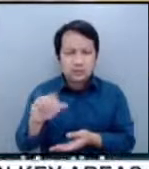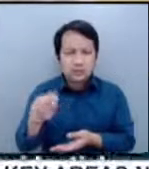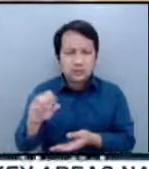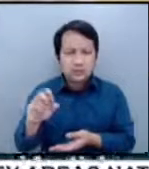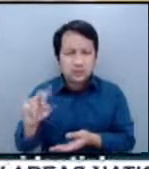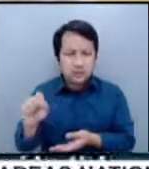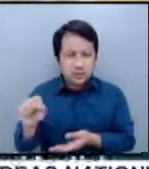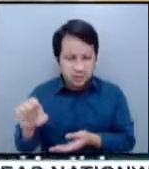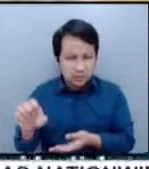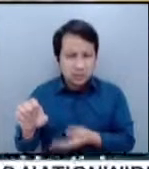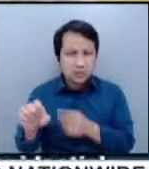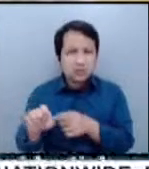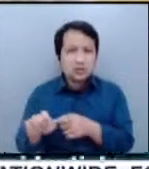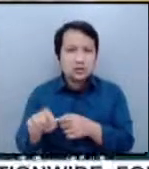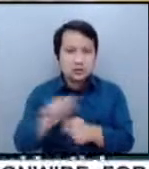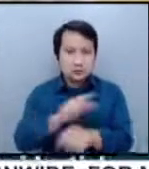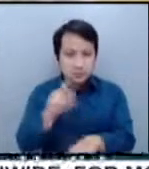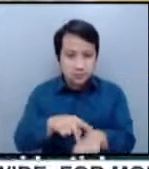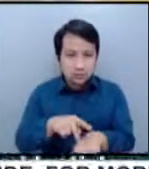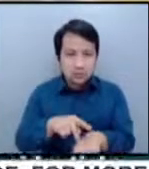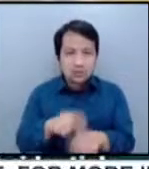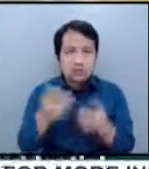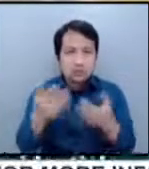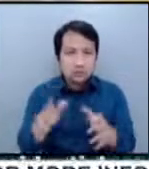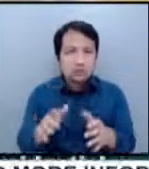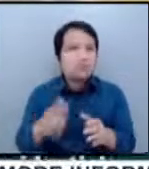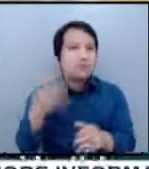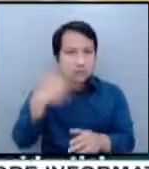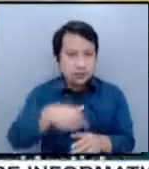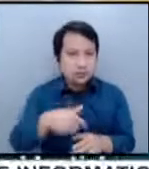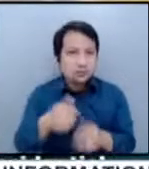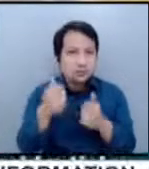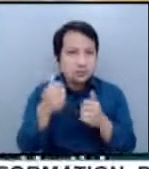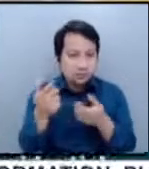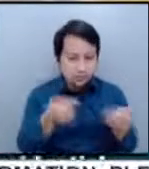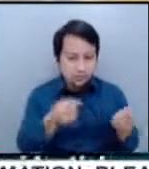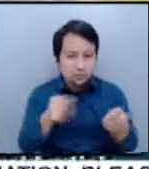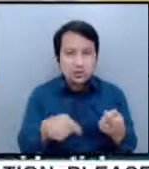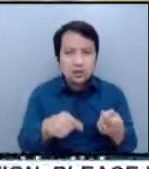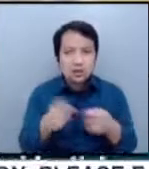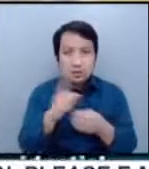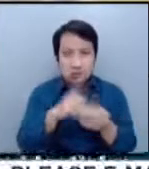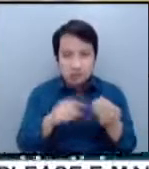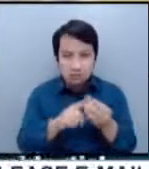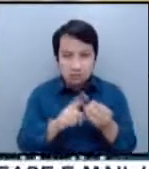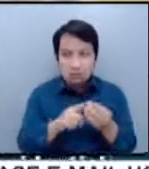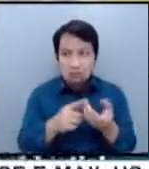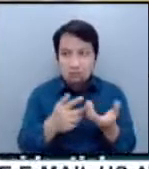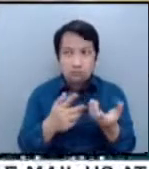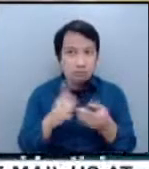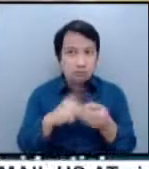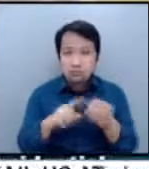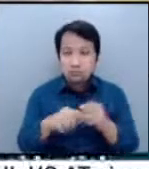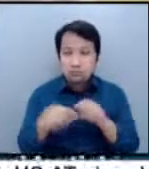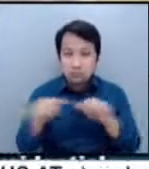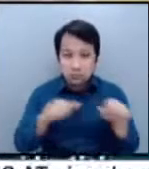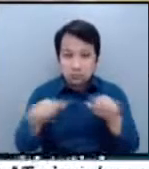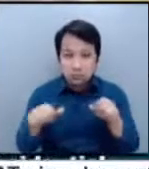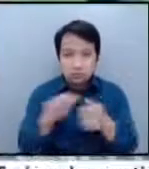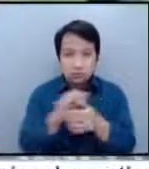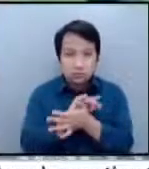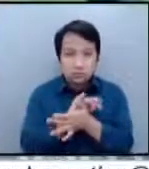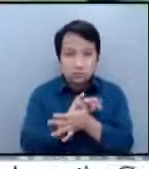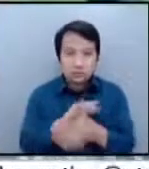niya that the Philippines has done a good job in terms of our response against